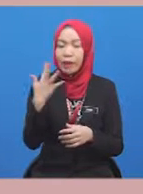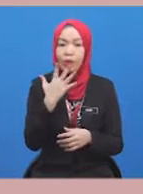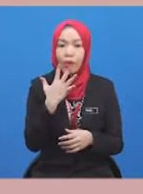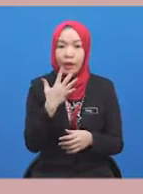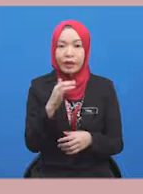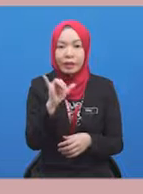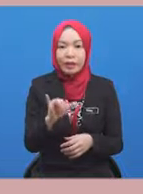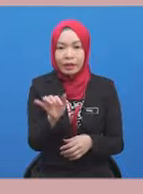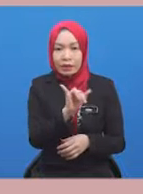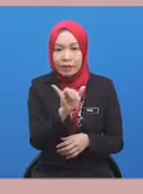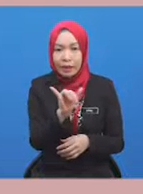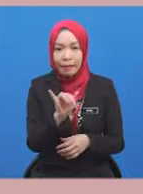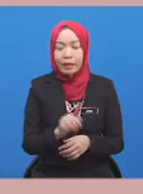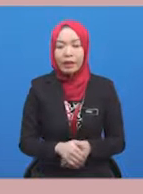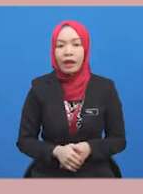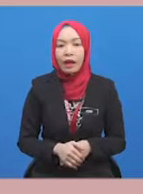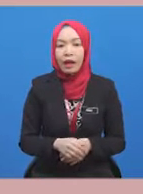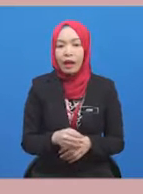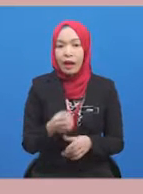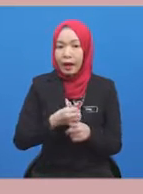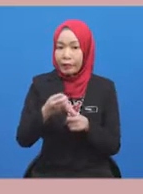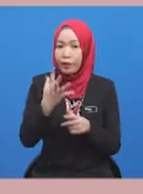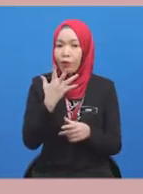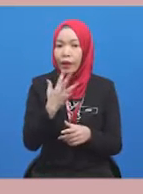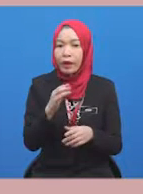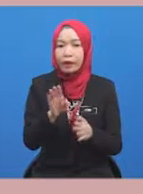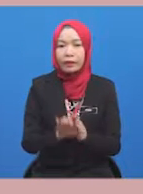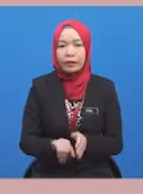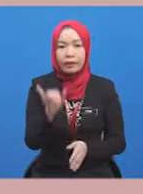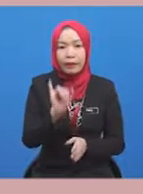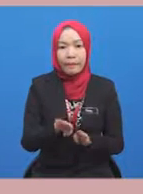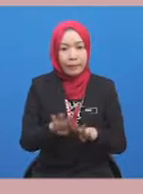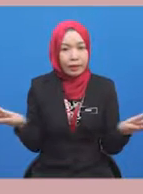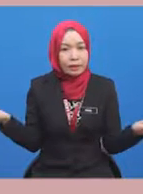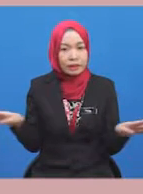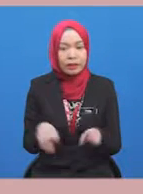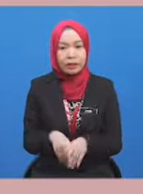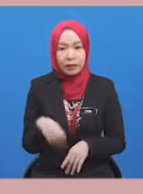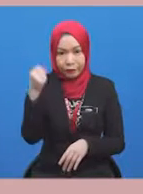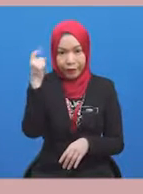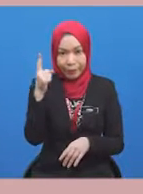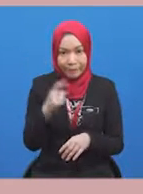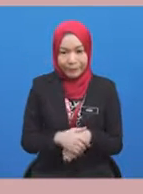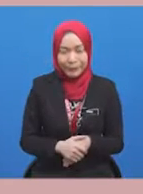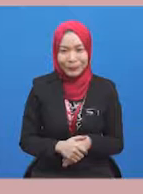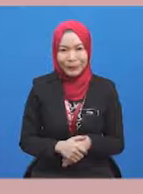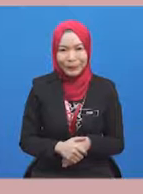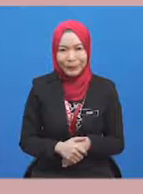sama mahupun warna yang berbeza. Faham ya, murid-murid?